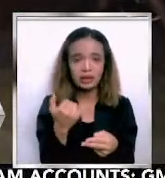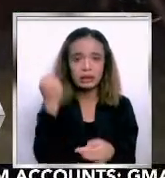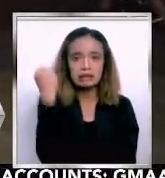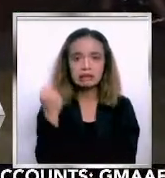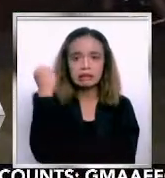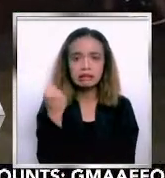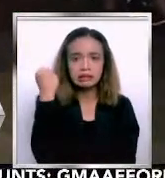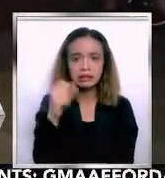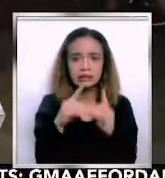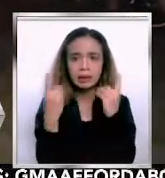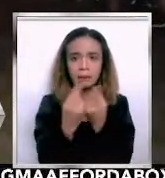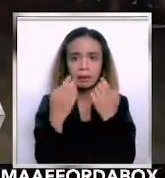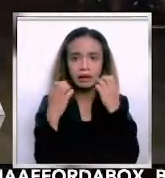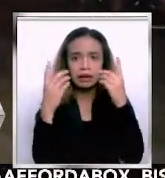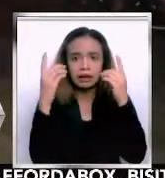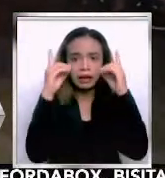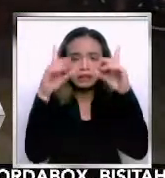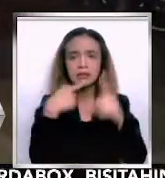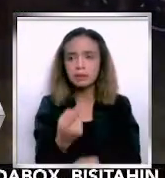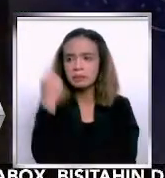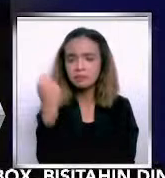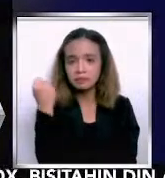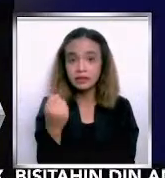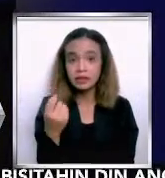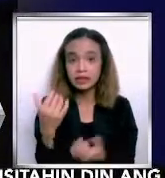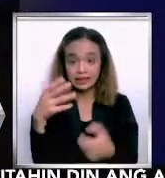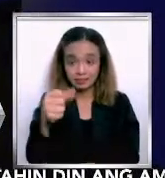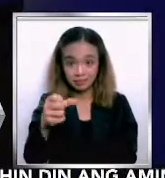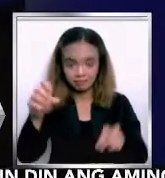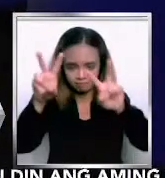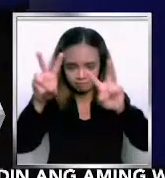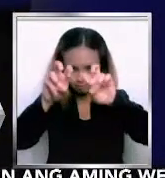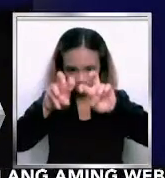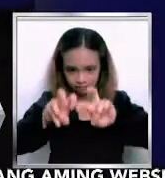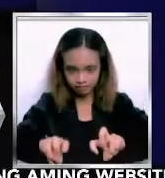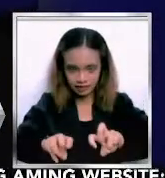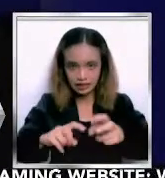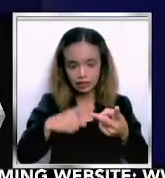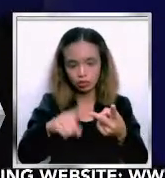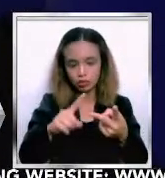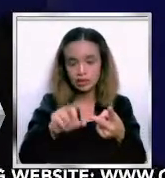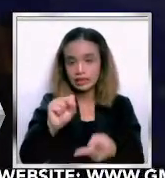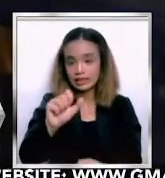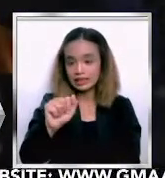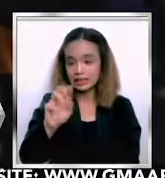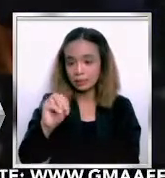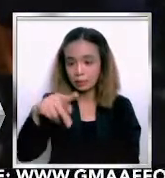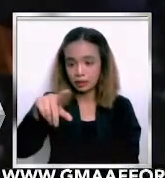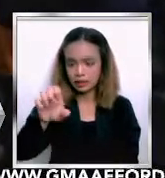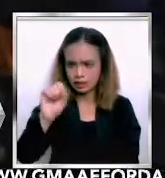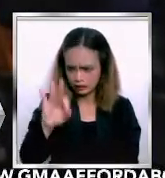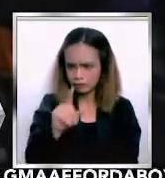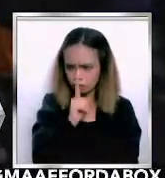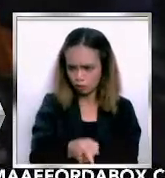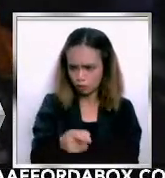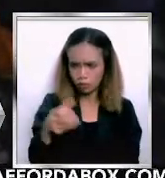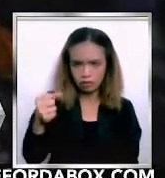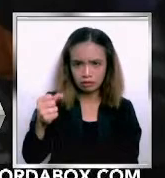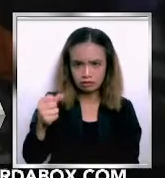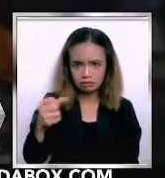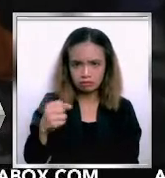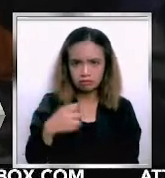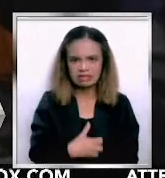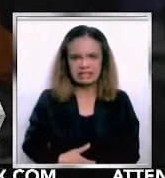DepEd. Ipasusuri ang gatas at mga rectal swab sample para malaman kung gatas nga ang dahilan ng pagkakasakit ng mga